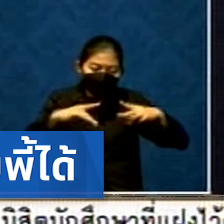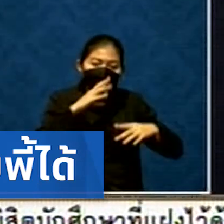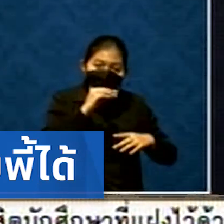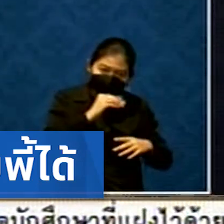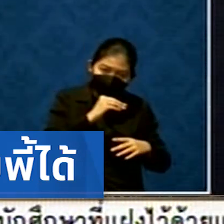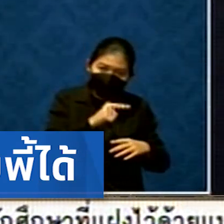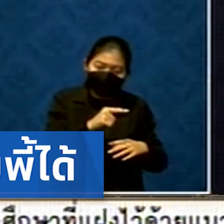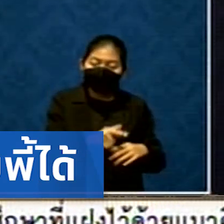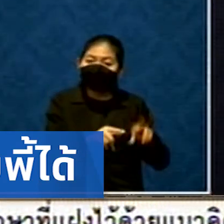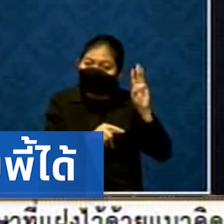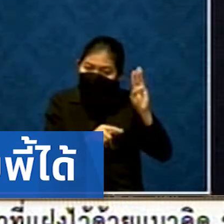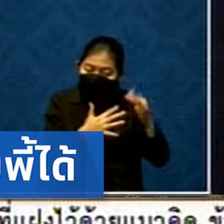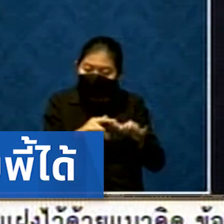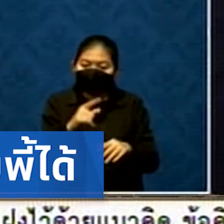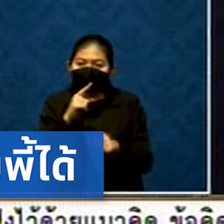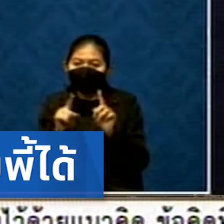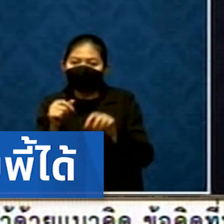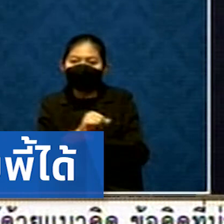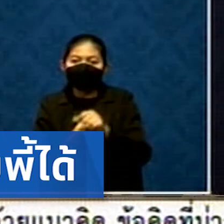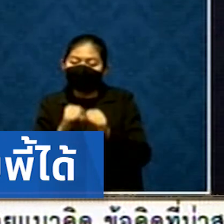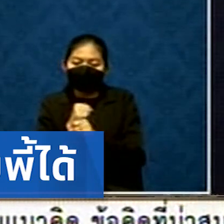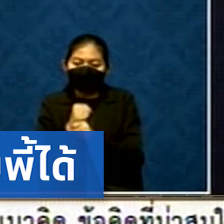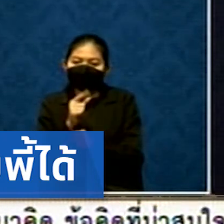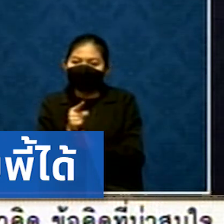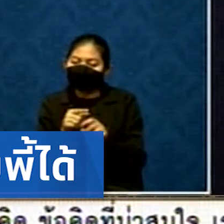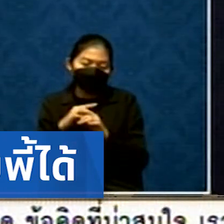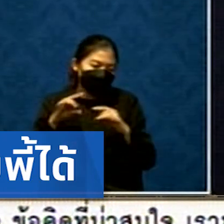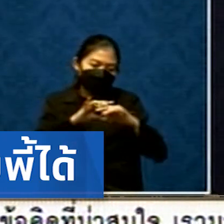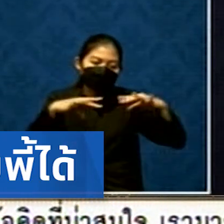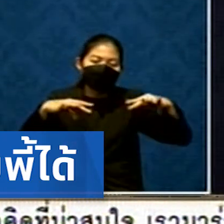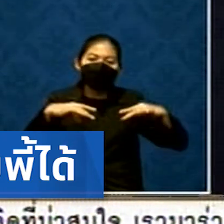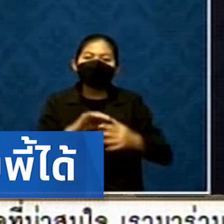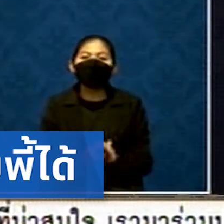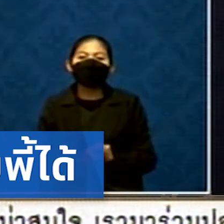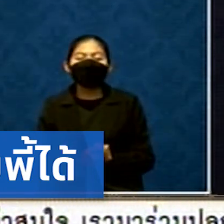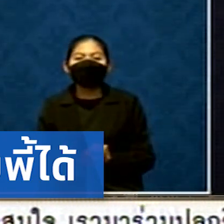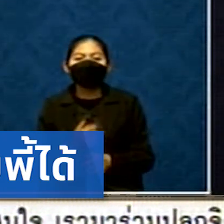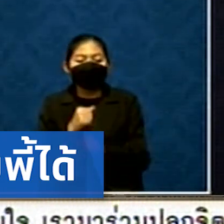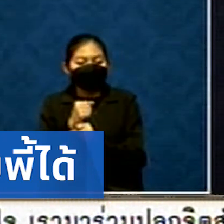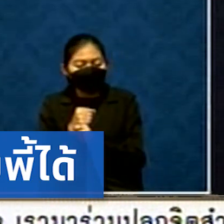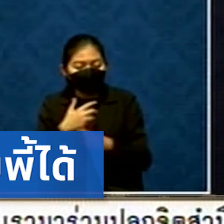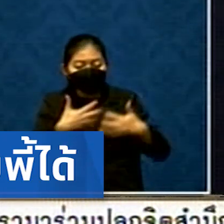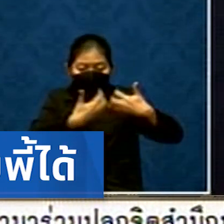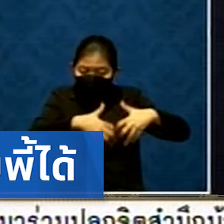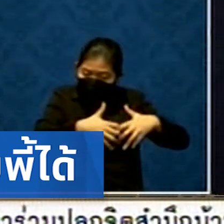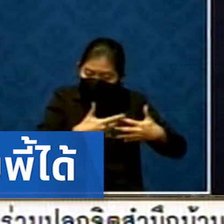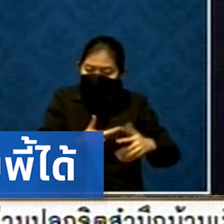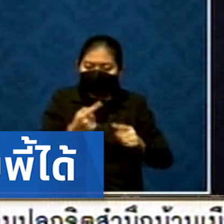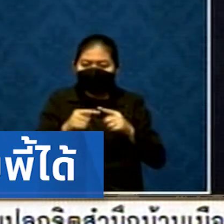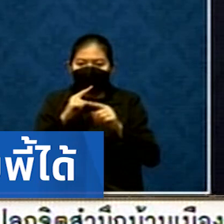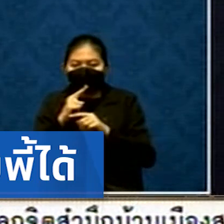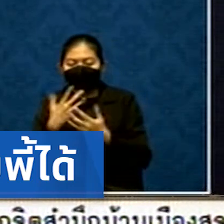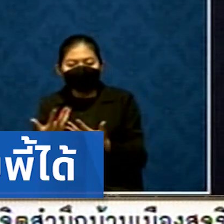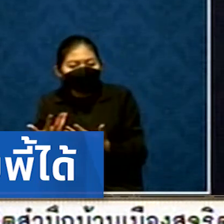ราบอกว่ากัญชาเพื่อการแพทย์กัญชาเพื่ออุตสาหกรรมแต่ผลผลิตที่ออกมามันไม่ใช่นะครับในสัง